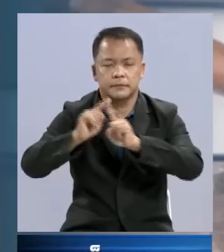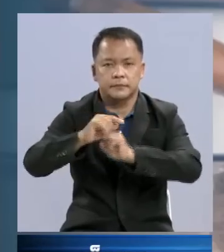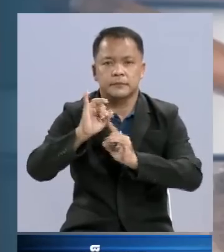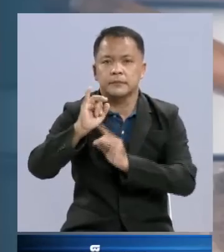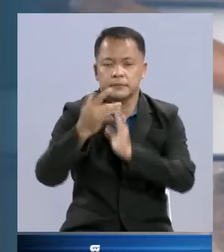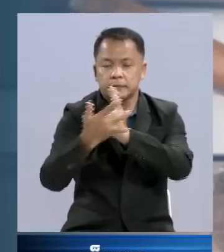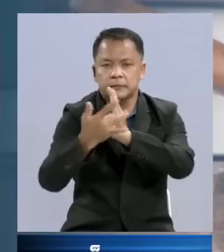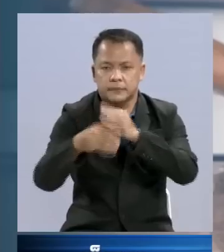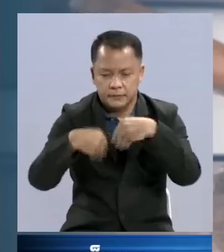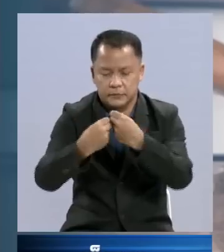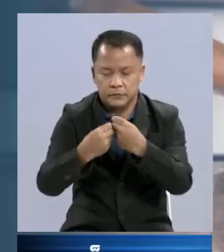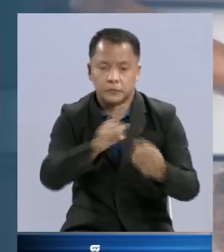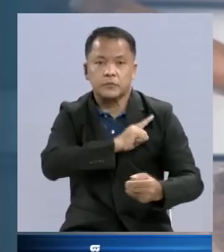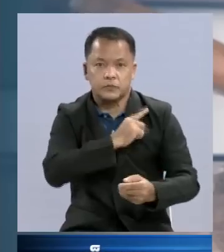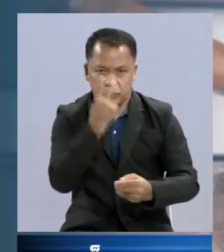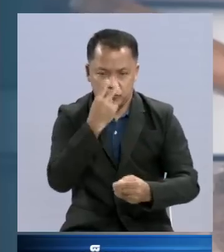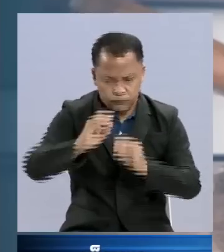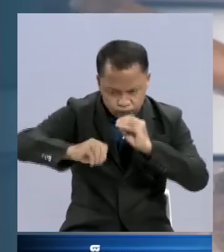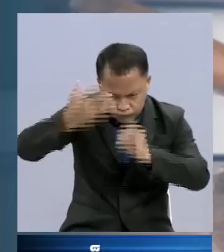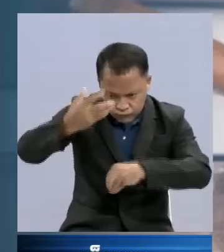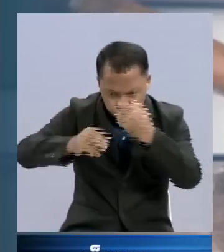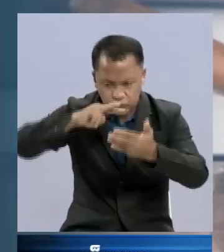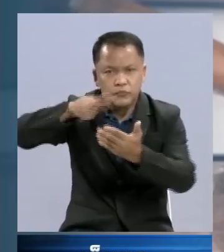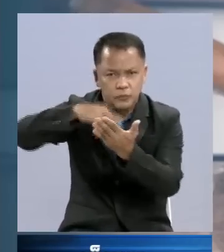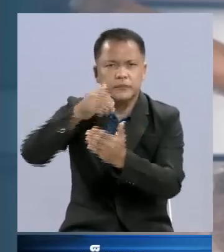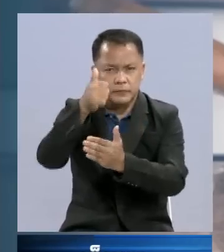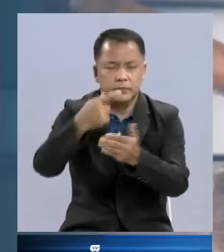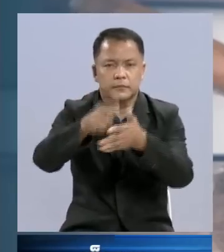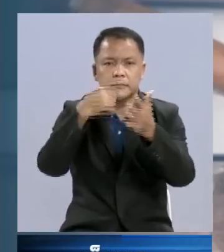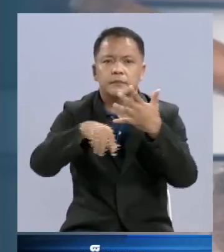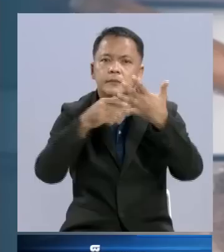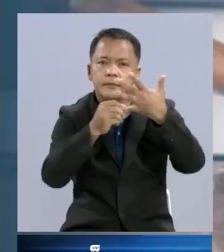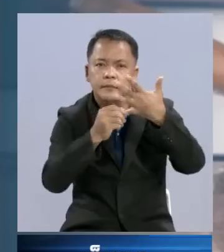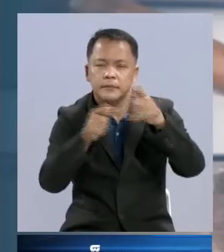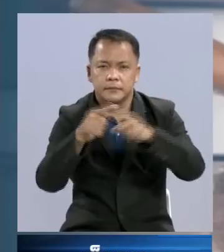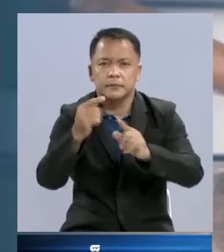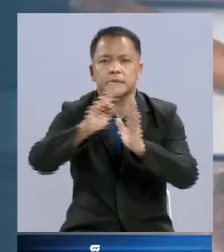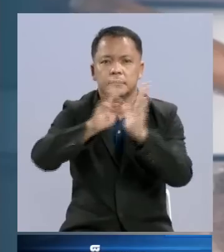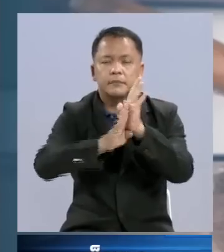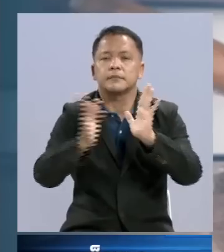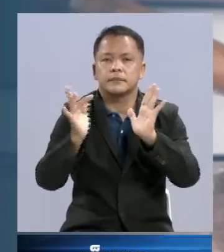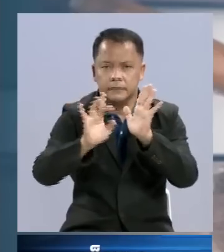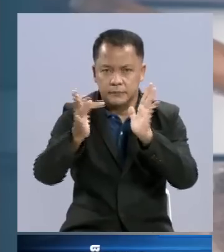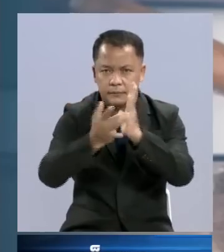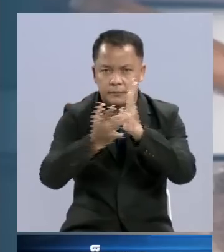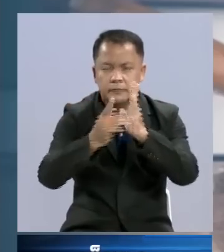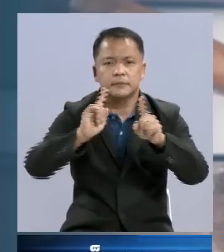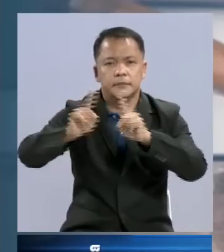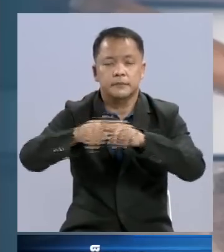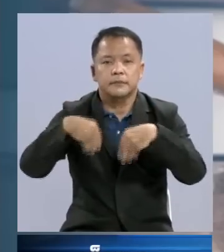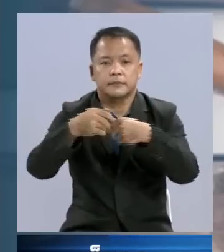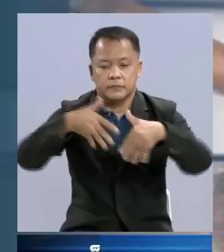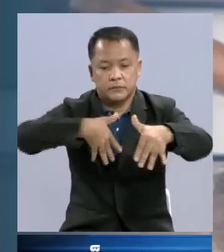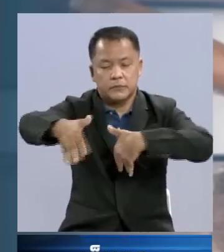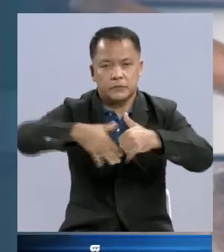IT ให้ผู้เกี่ยวข้องเนี่ยเข้าถึงข้อมูลตรวจสอบได้เรื่องที่5มีระบบเทคโนโลยีสารสนเทศที่ให้ประ